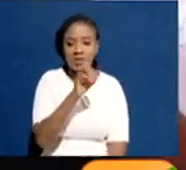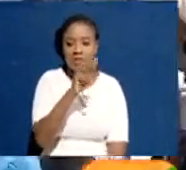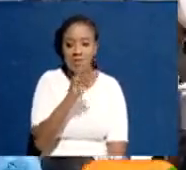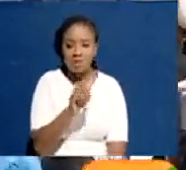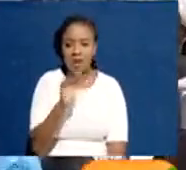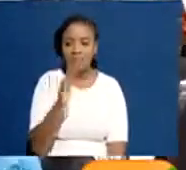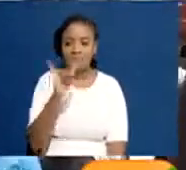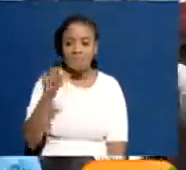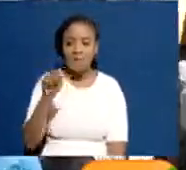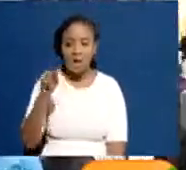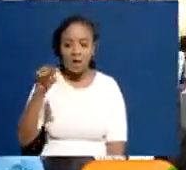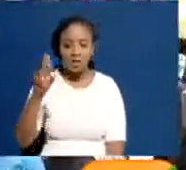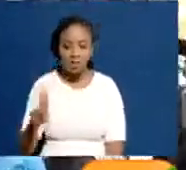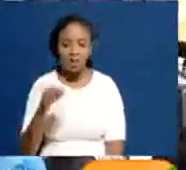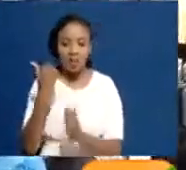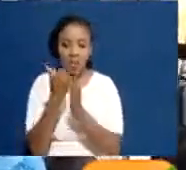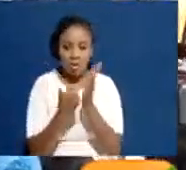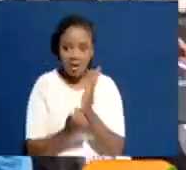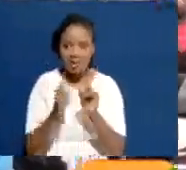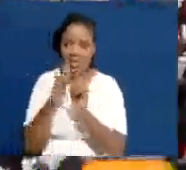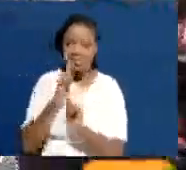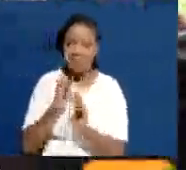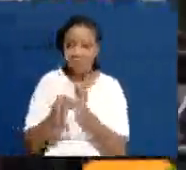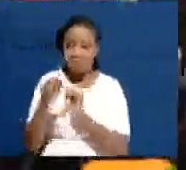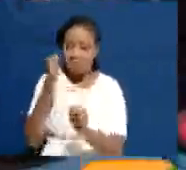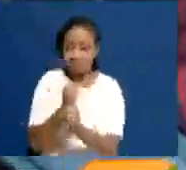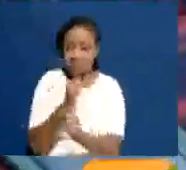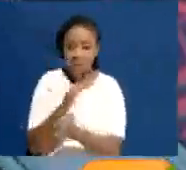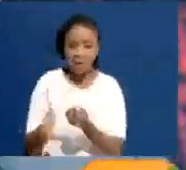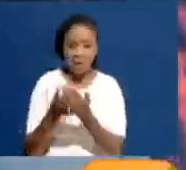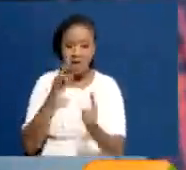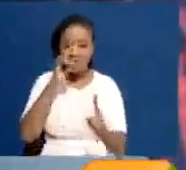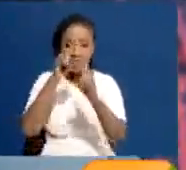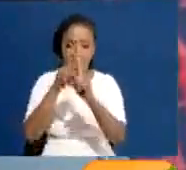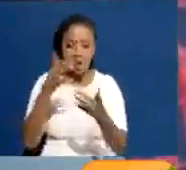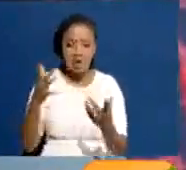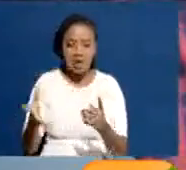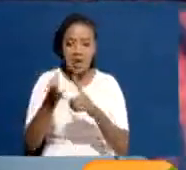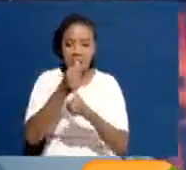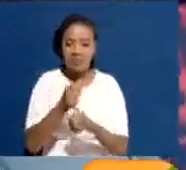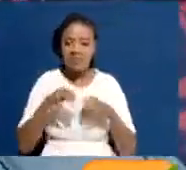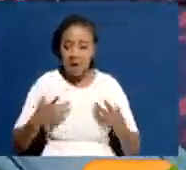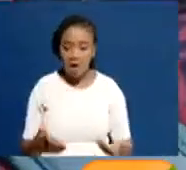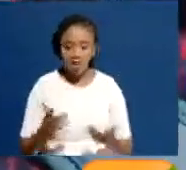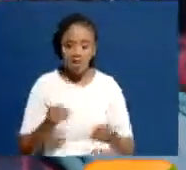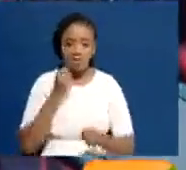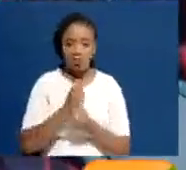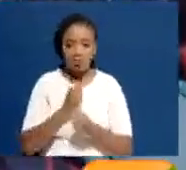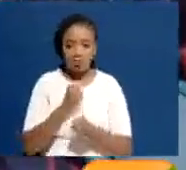program. Rais pia alisema nyumba hizi ni njia moja ya kutimiza ahadi ya kampeni ya kuwapa vijana